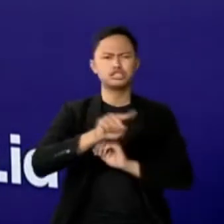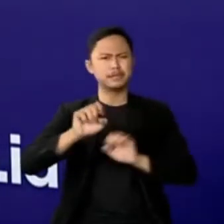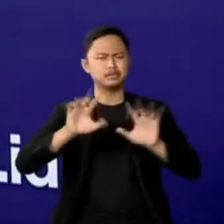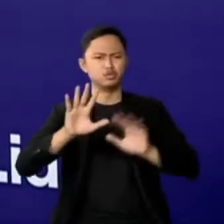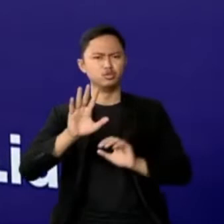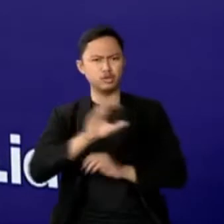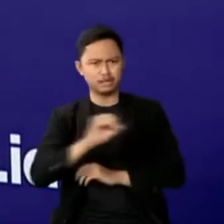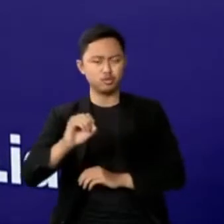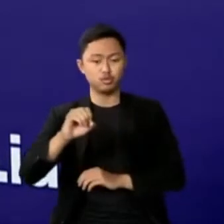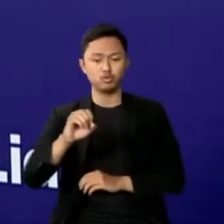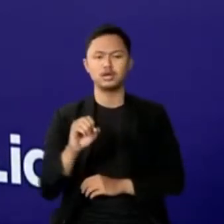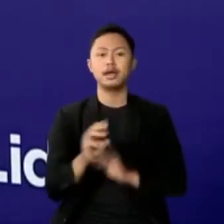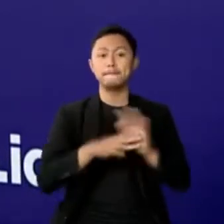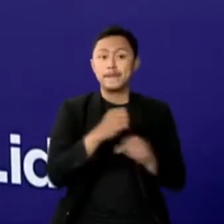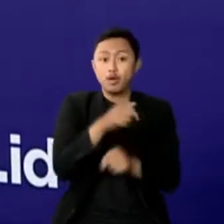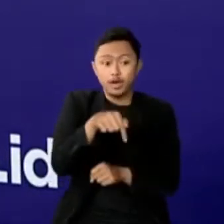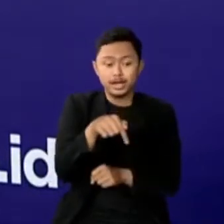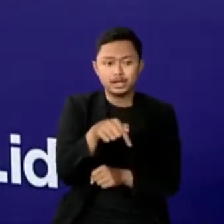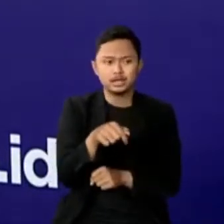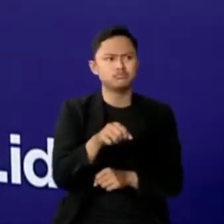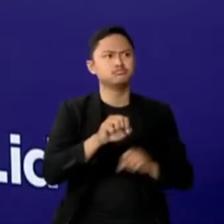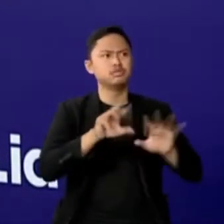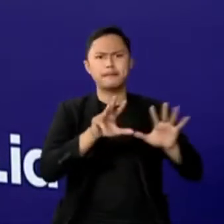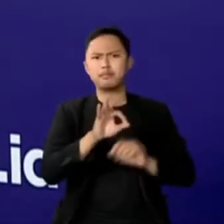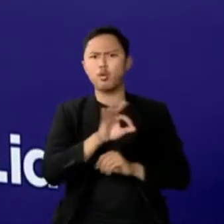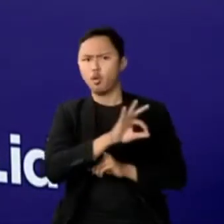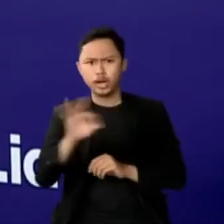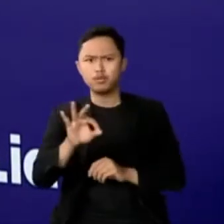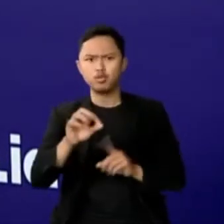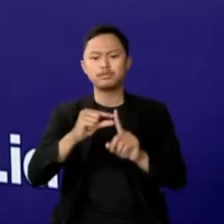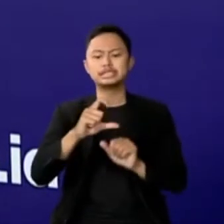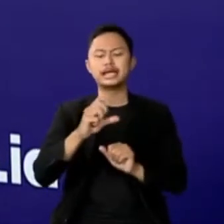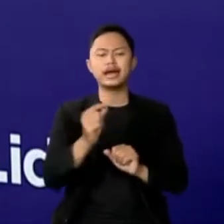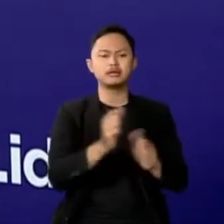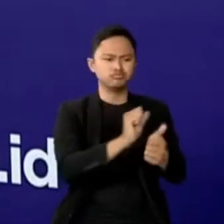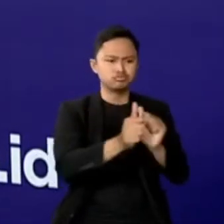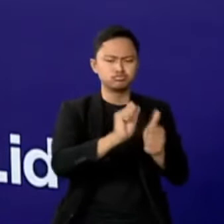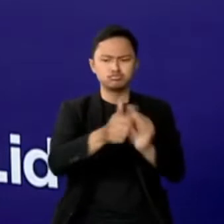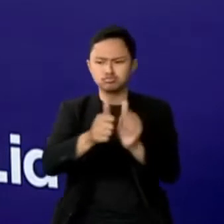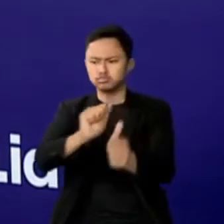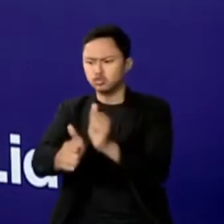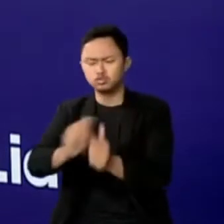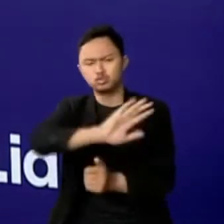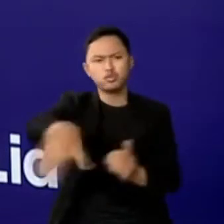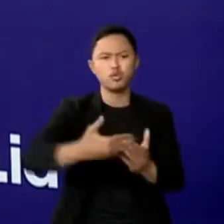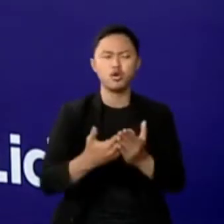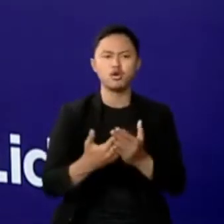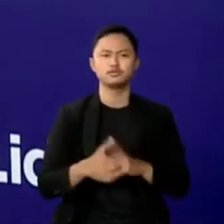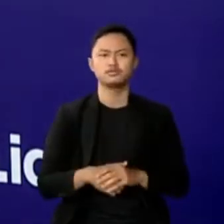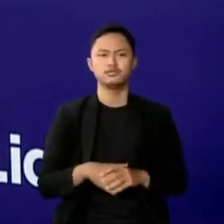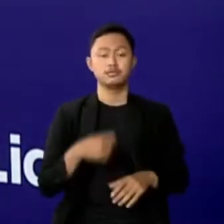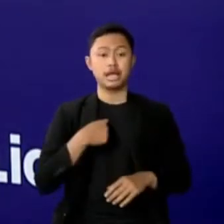sepekan terakhir ini 80 2392 testing PCR ini yang kami lakukan kami delapan